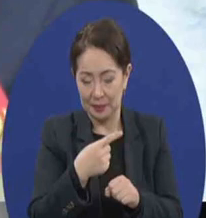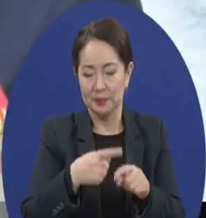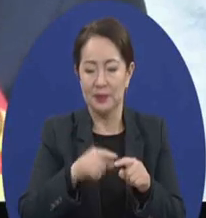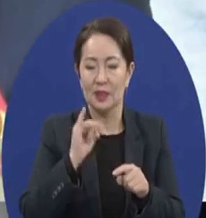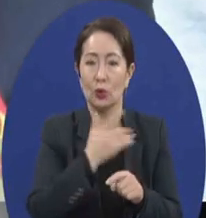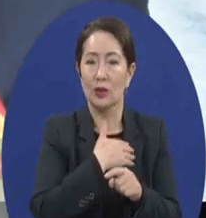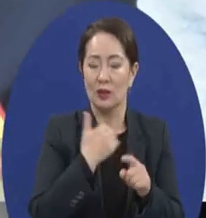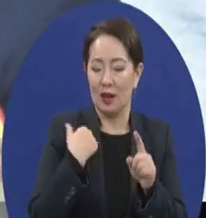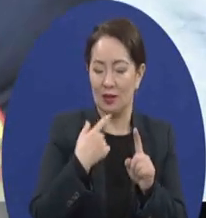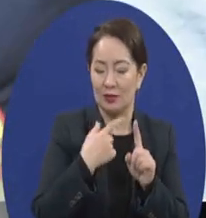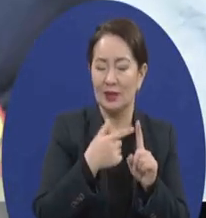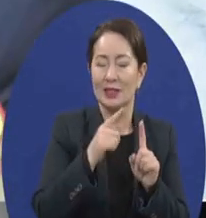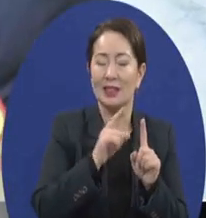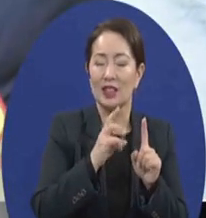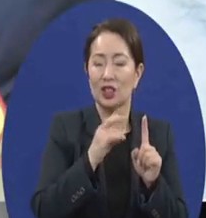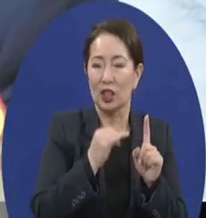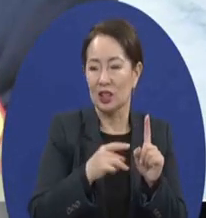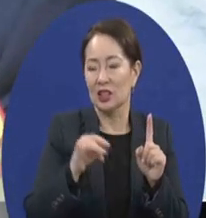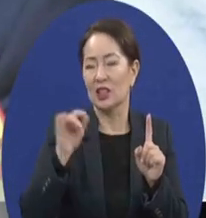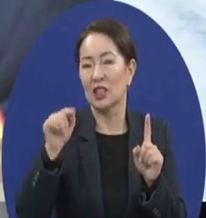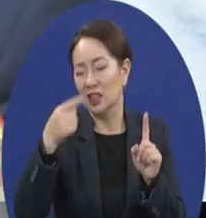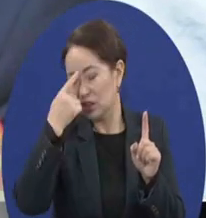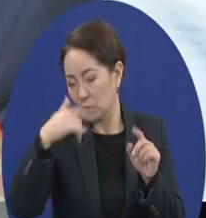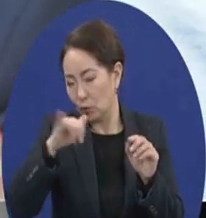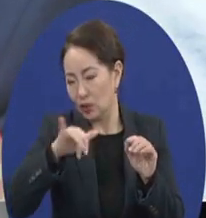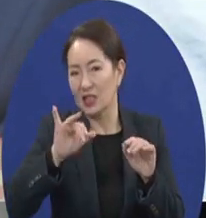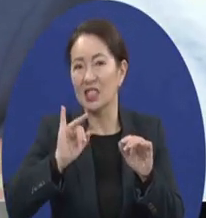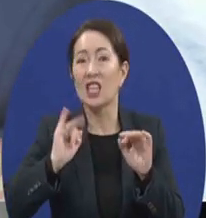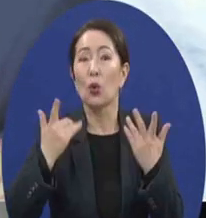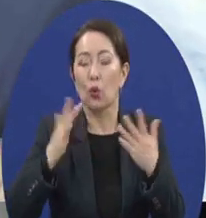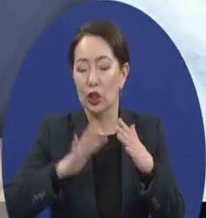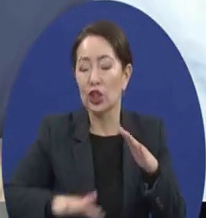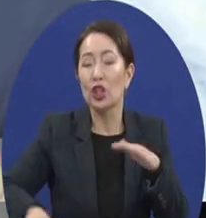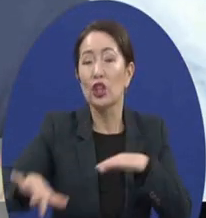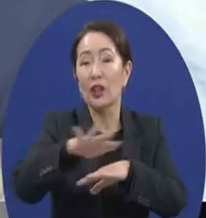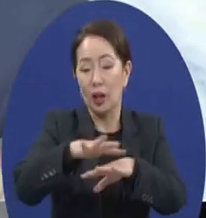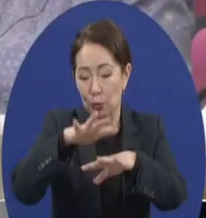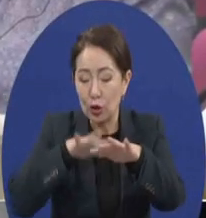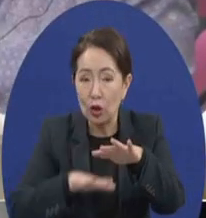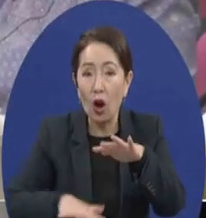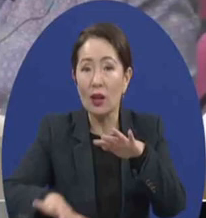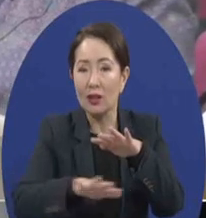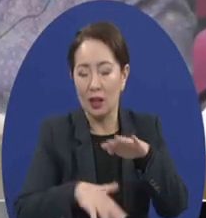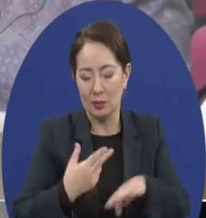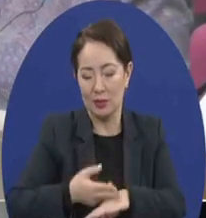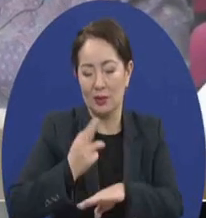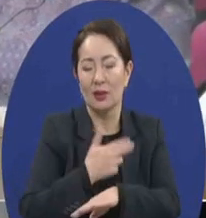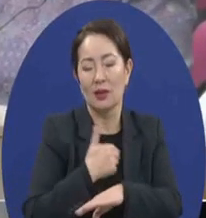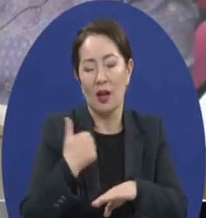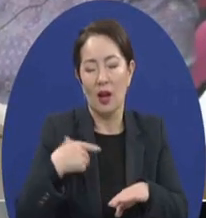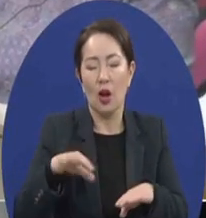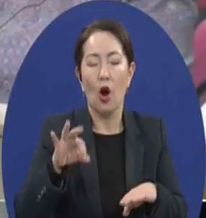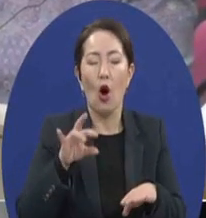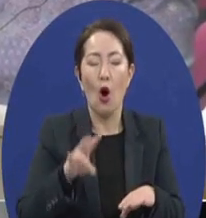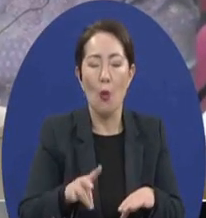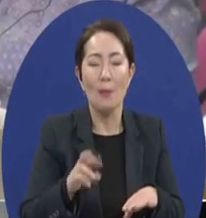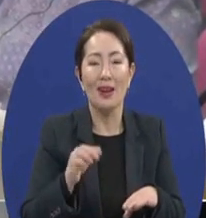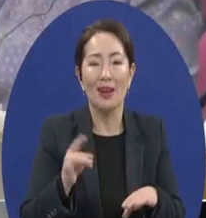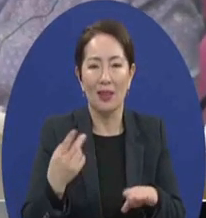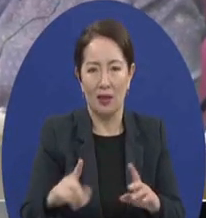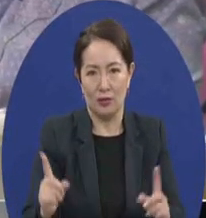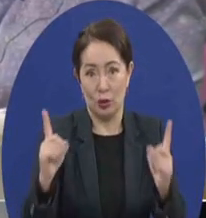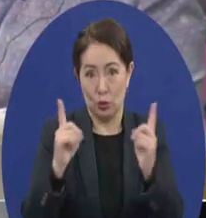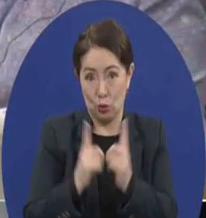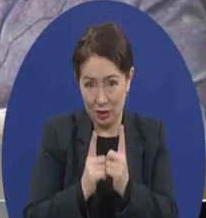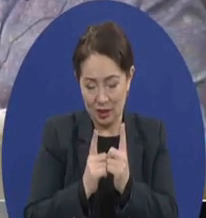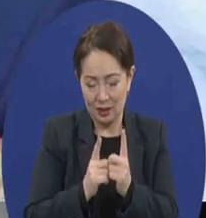дараагаар улсын хурлын дарга Зандан шатар бүгд найрамдах энэтхэг улсын парламентийн доод танхим Лог Сабхагийн дарга Ом Бирлатай албан ёсны уулзалтыг